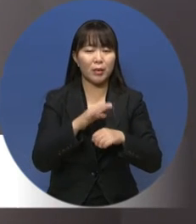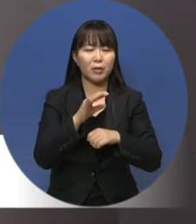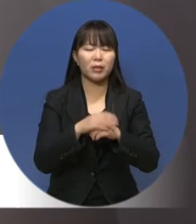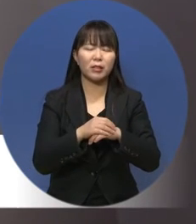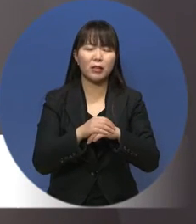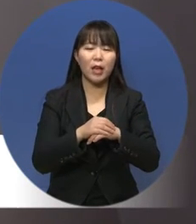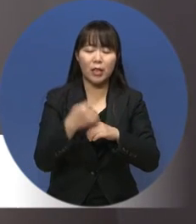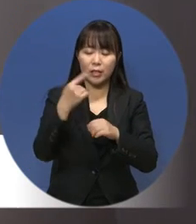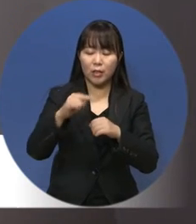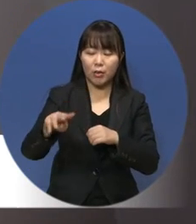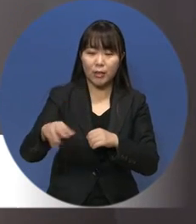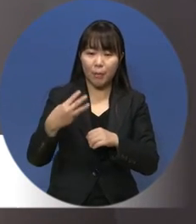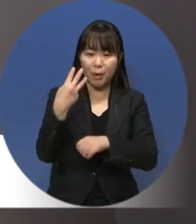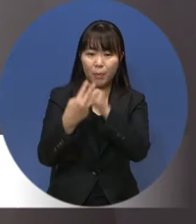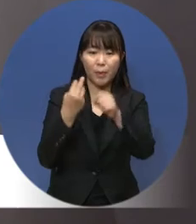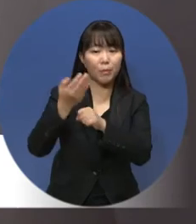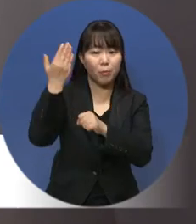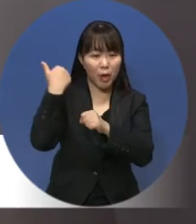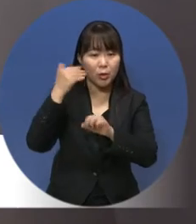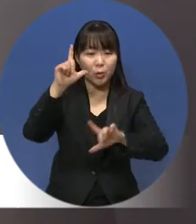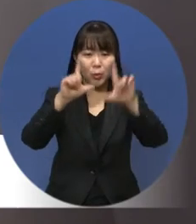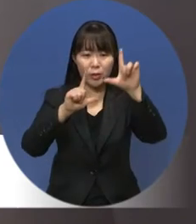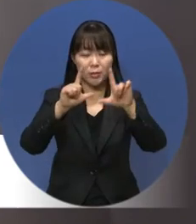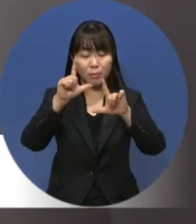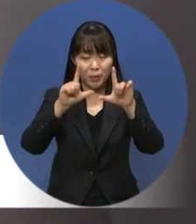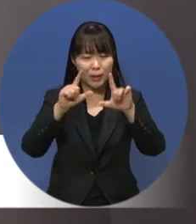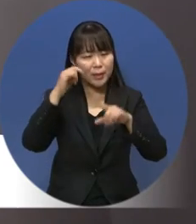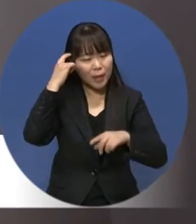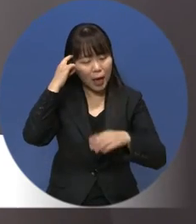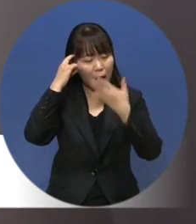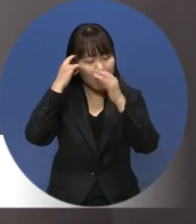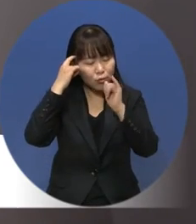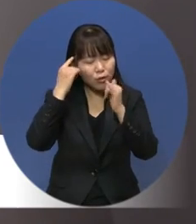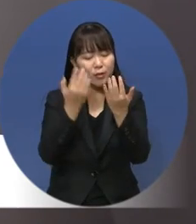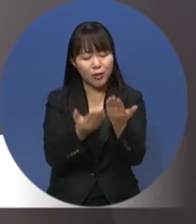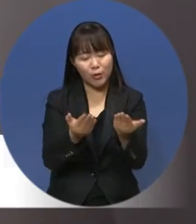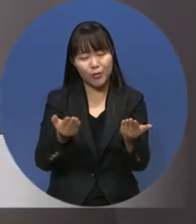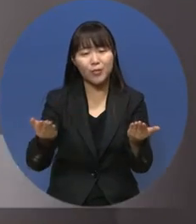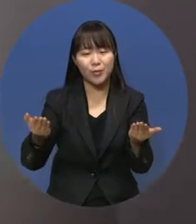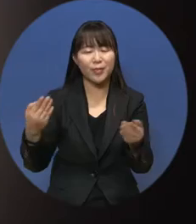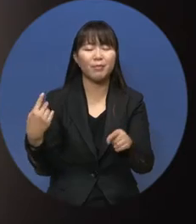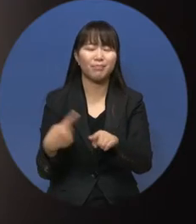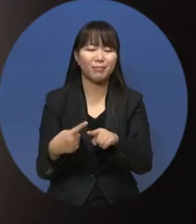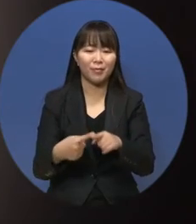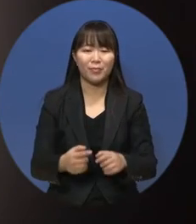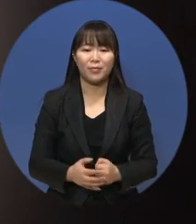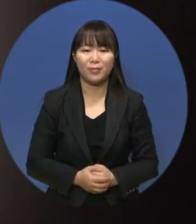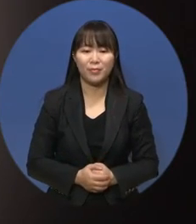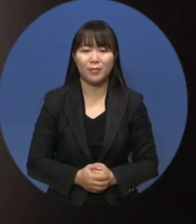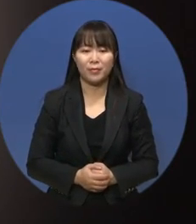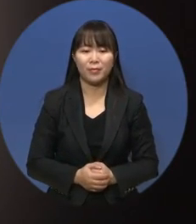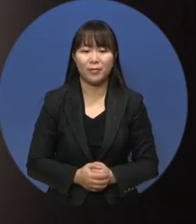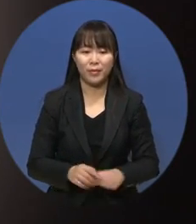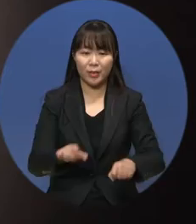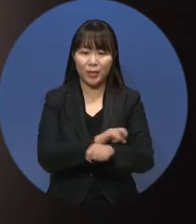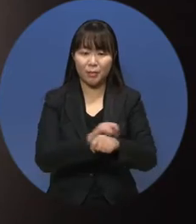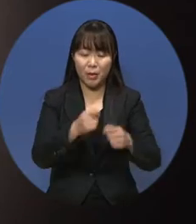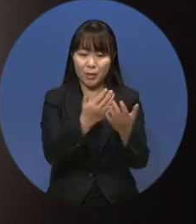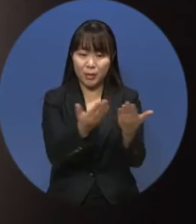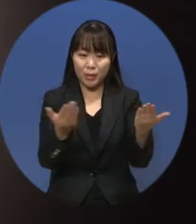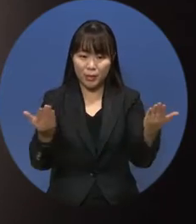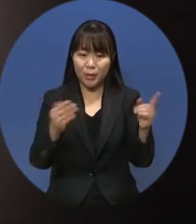통해서 1300원 과거로 이제 백제 그의 모습을 생각해 볼 수 있는 전시라고 할 수가 있습니다 이번 특별 전시는